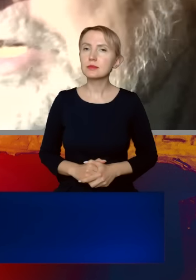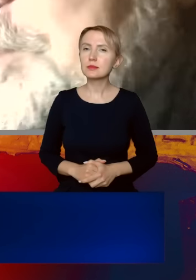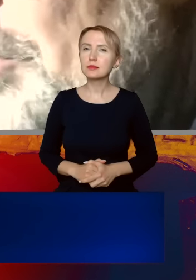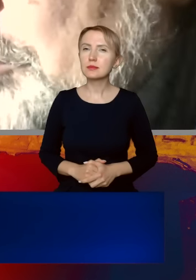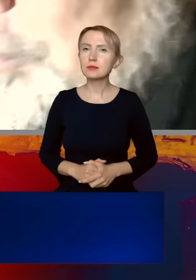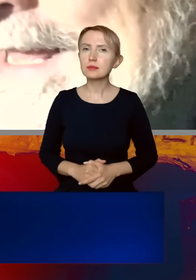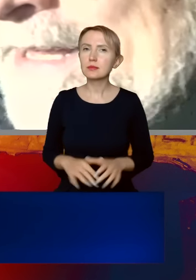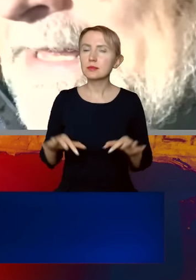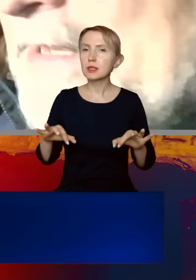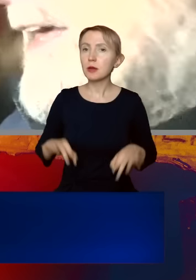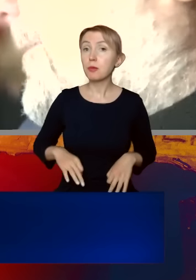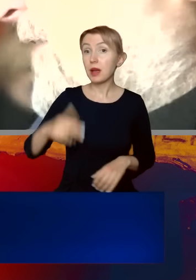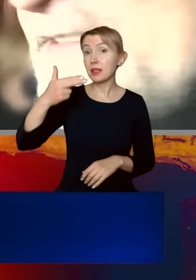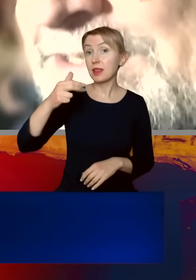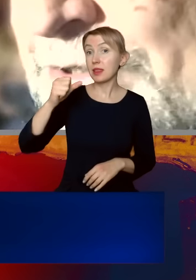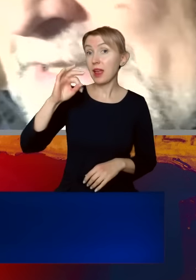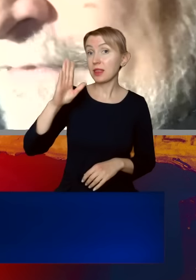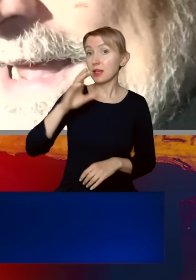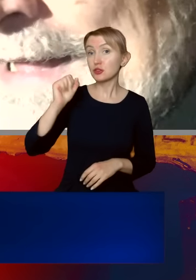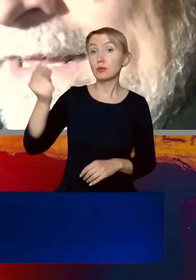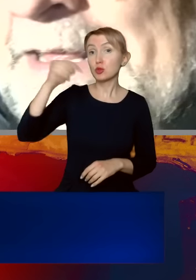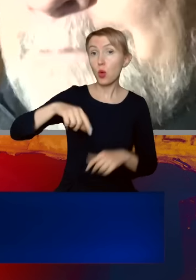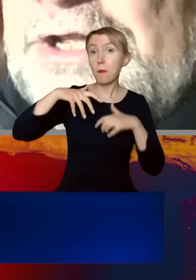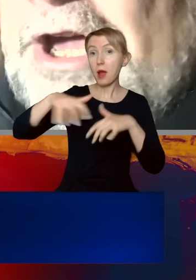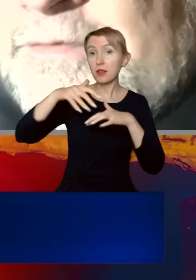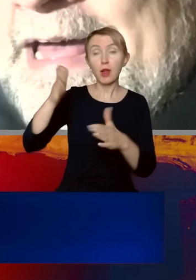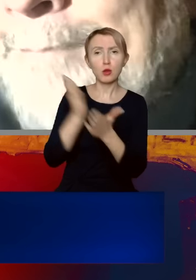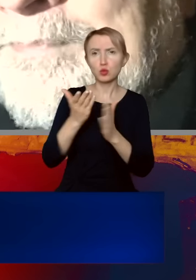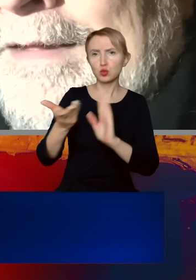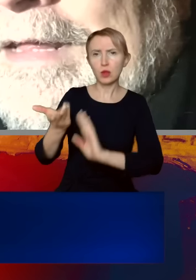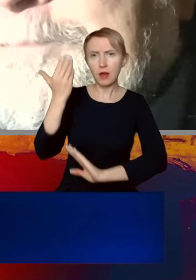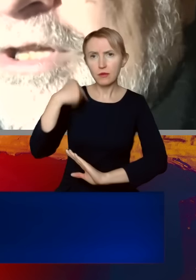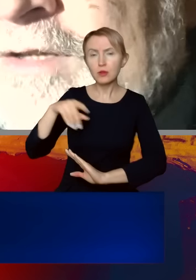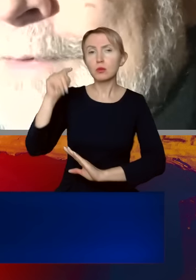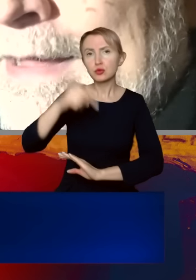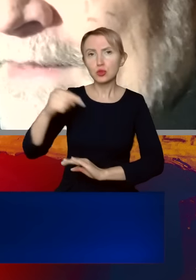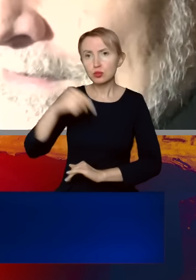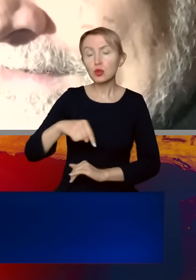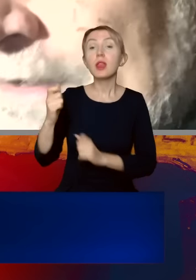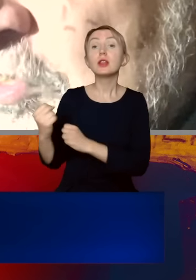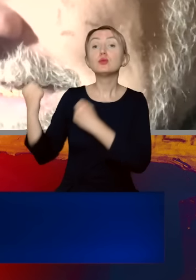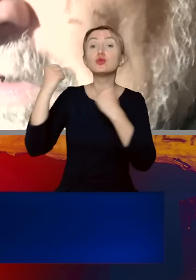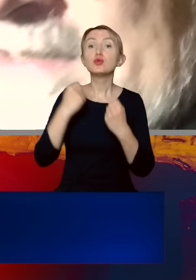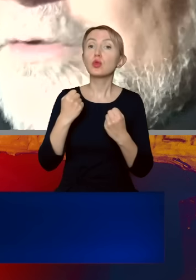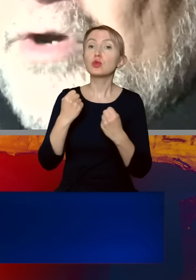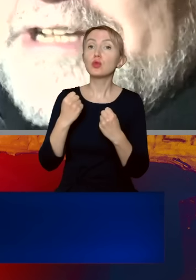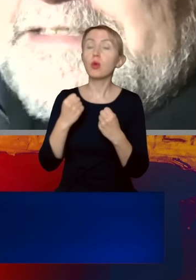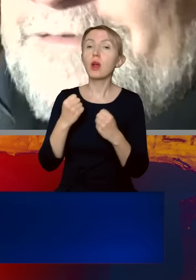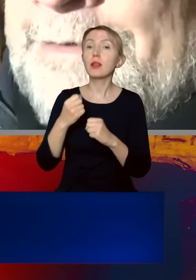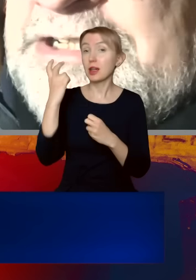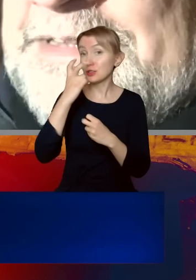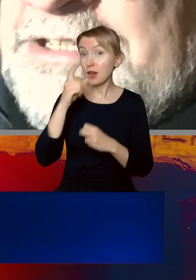Pani Natasza przychodzi tutaj na tę manifestację od dawna i przyniosła taką ciekawostkę,